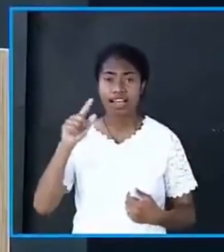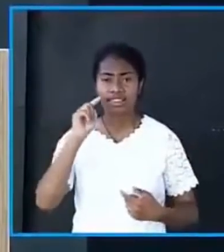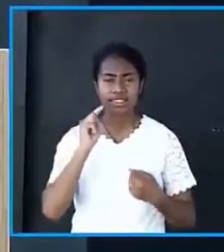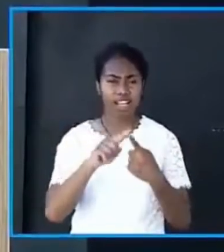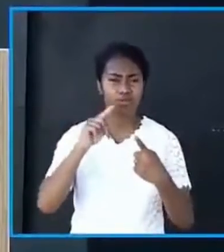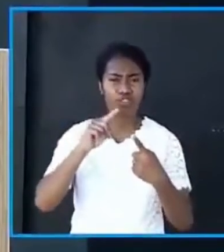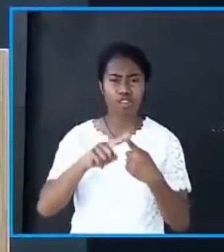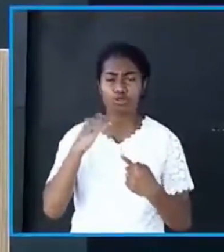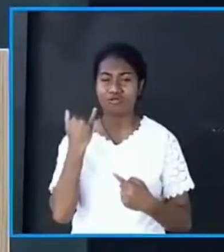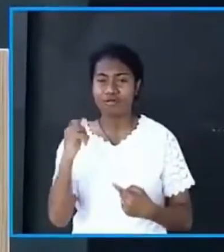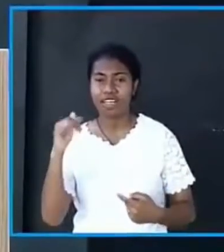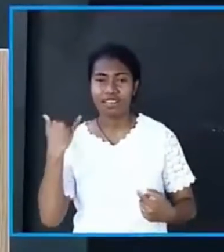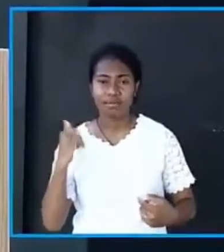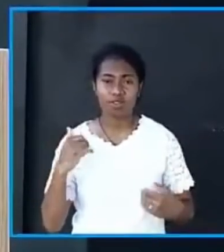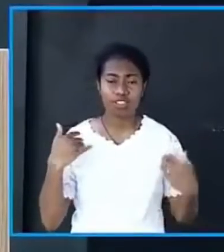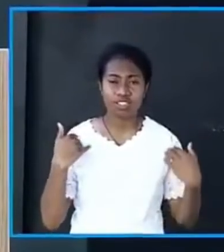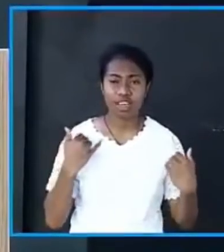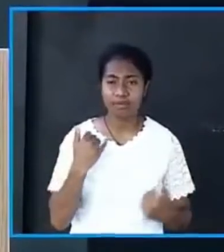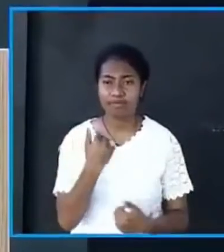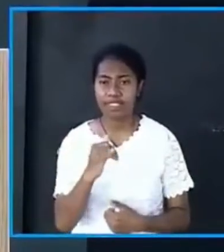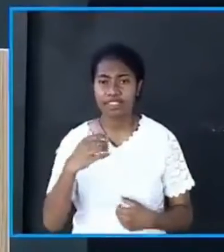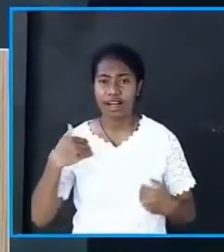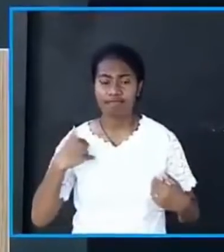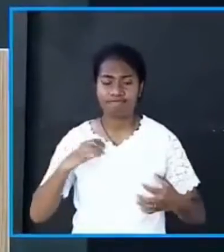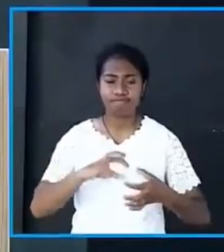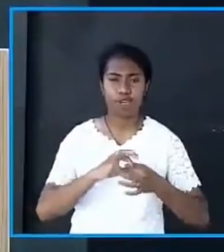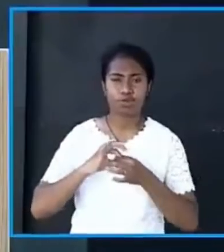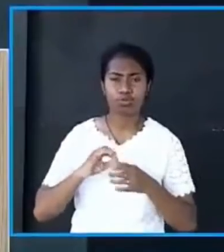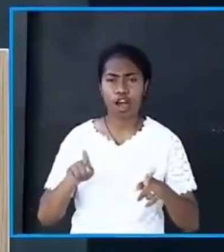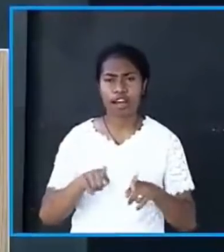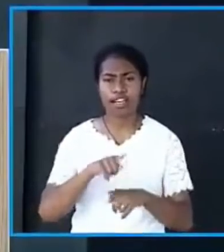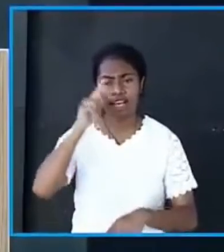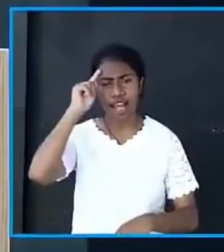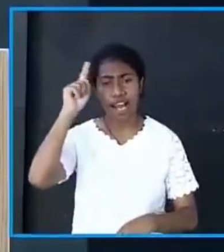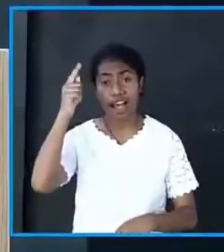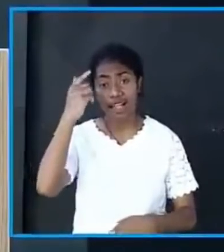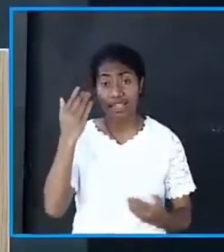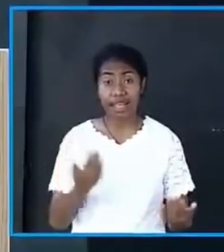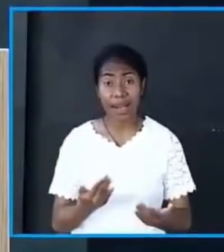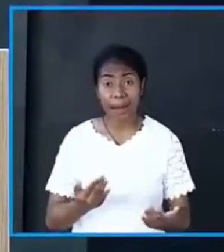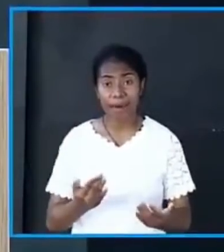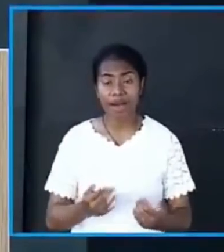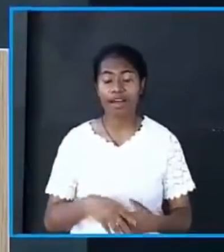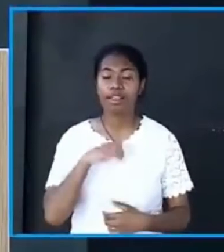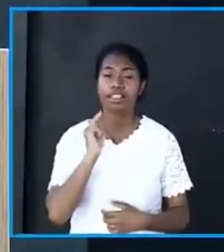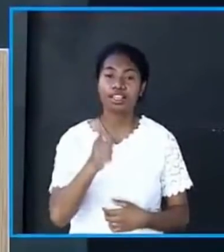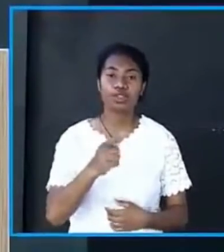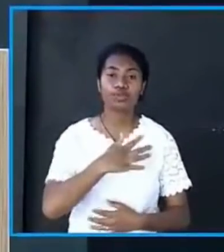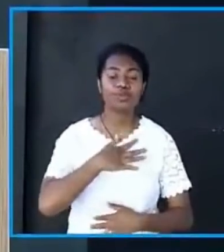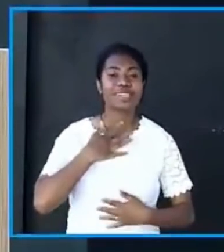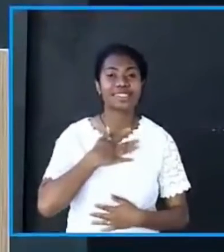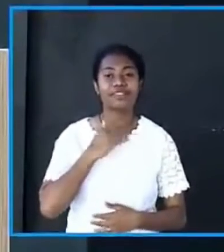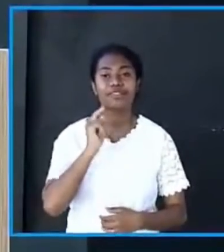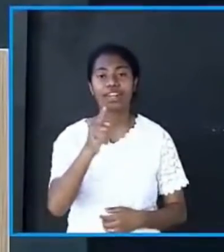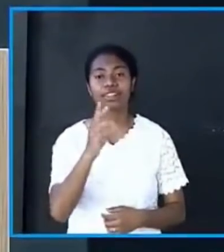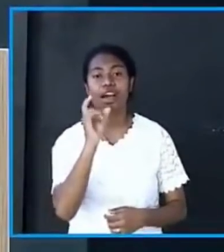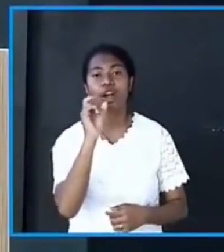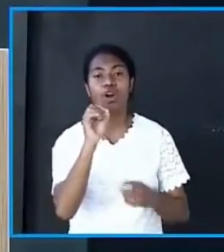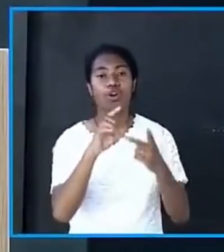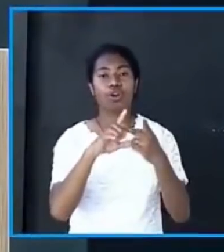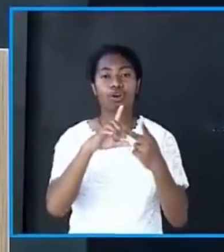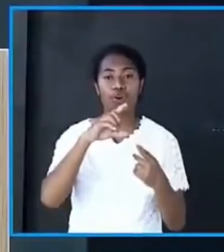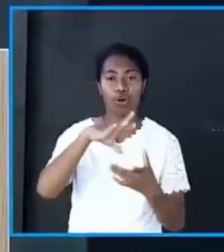makhluk yang bisa berhubungan dengan Allah karena bersifat roh